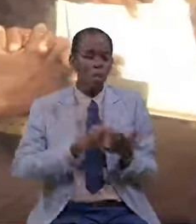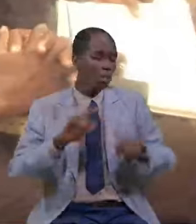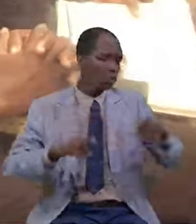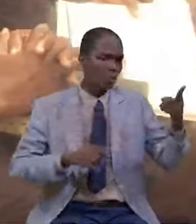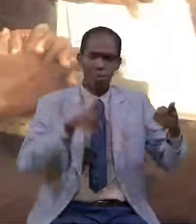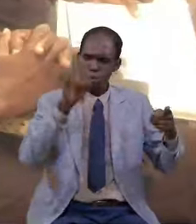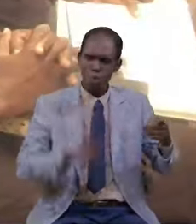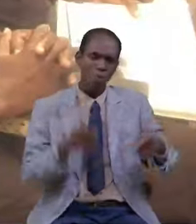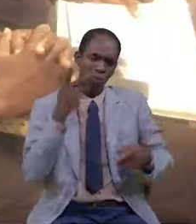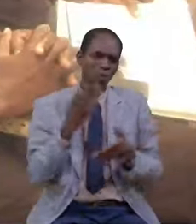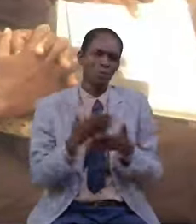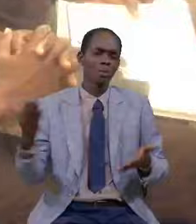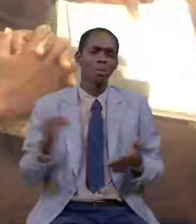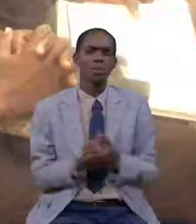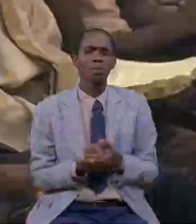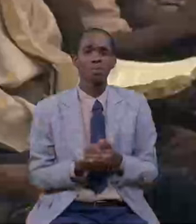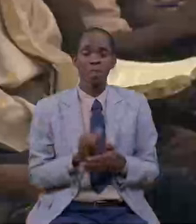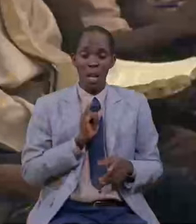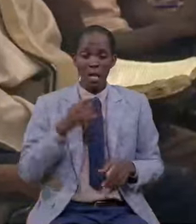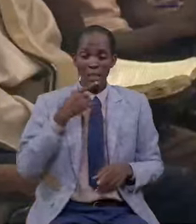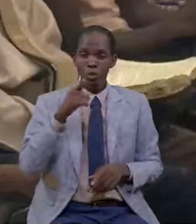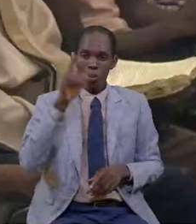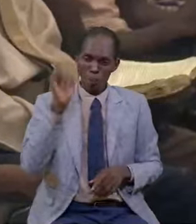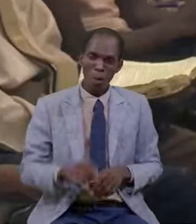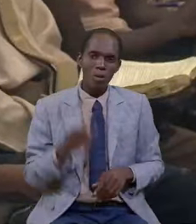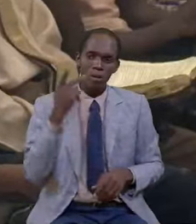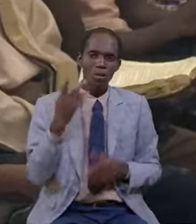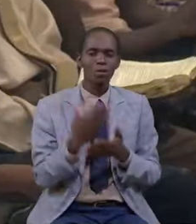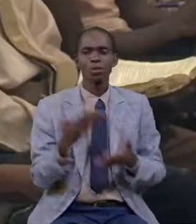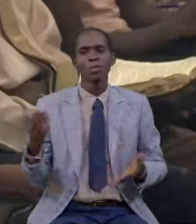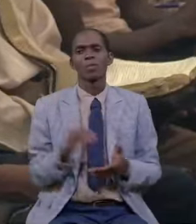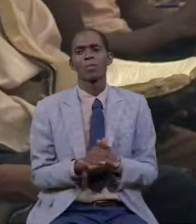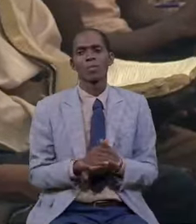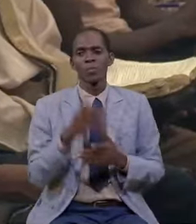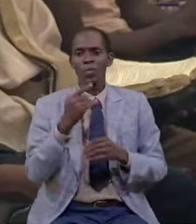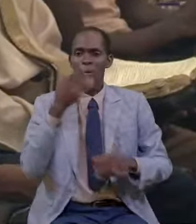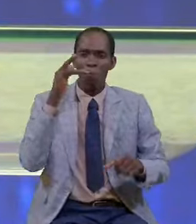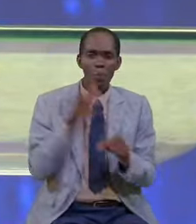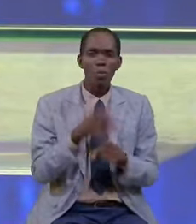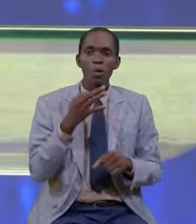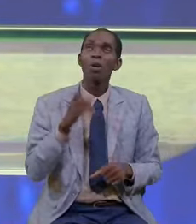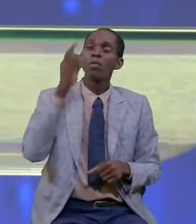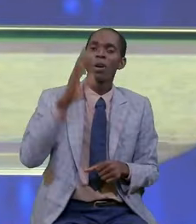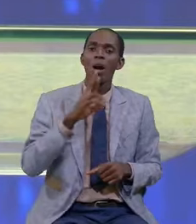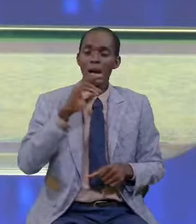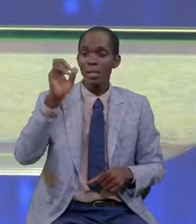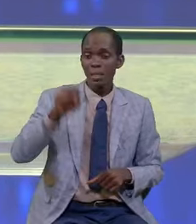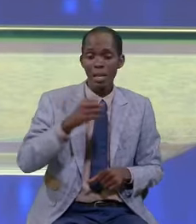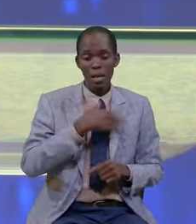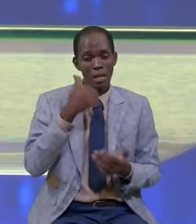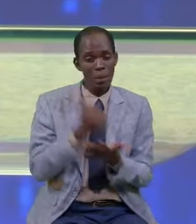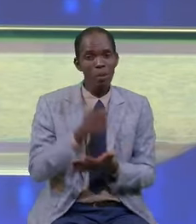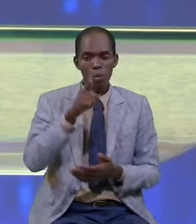encore, retourne, vous devez voir quelque chose. Les promesses de Dieu sont oui et amen, vous devez voir quelque chose ce